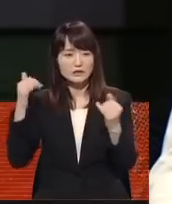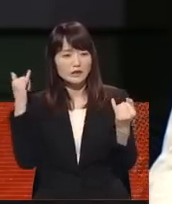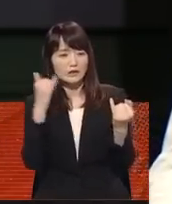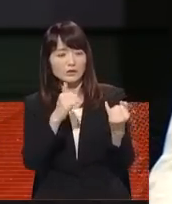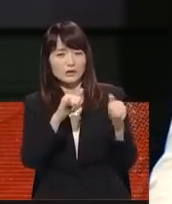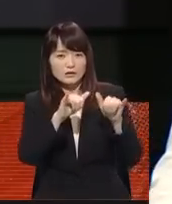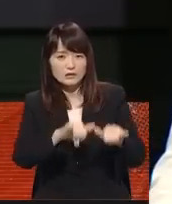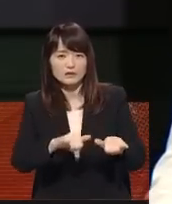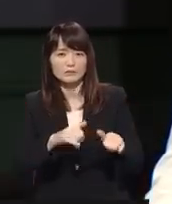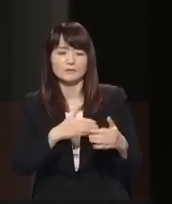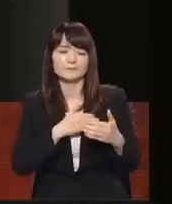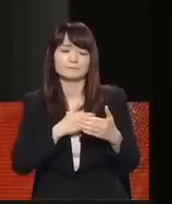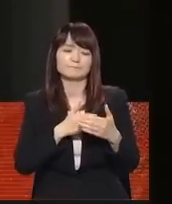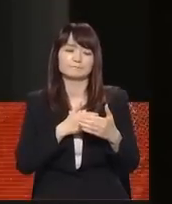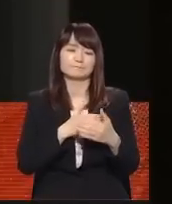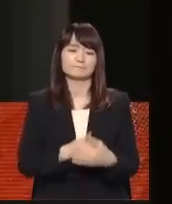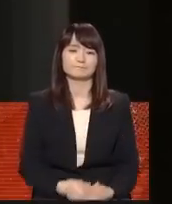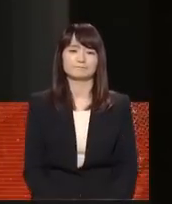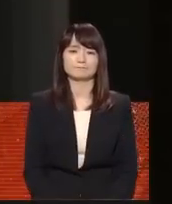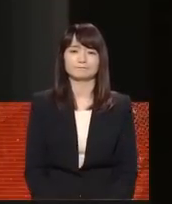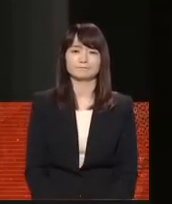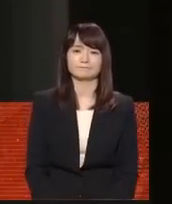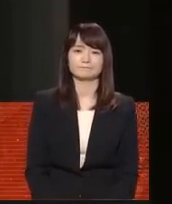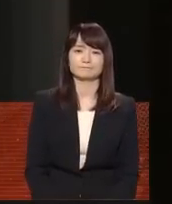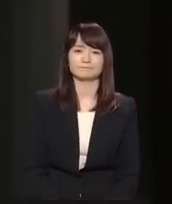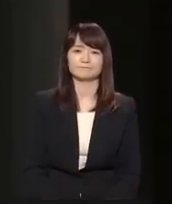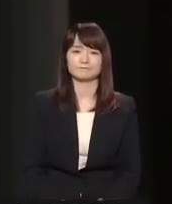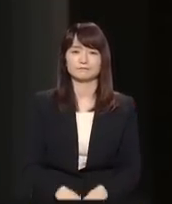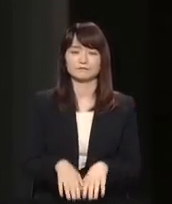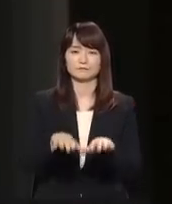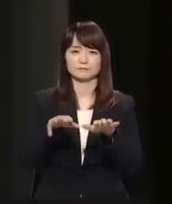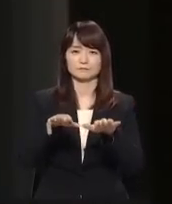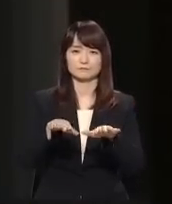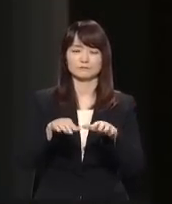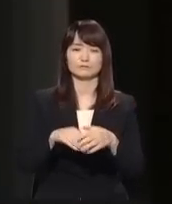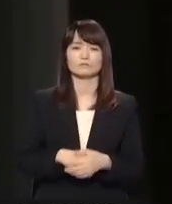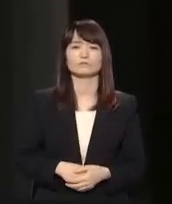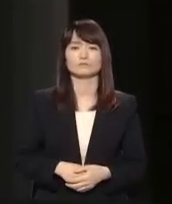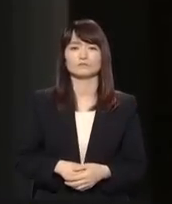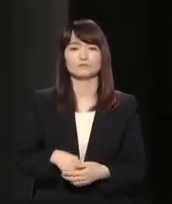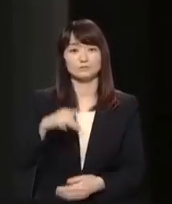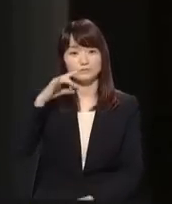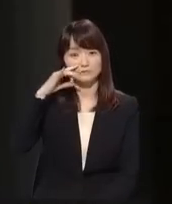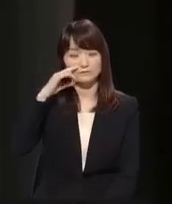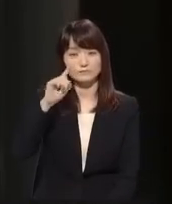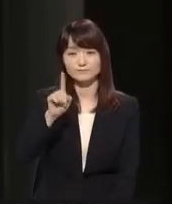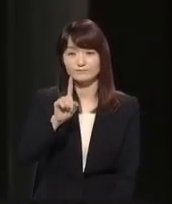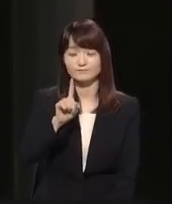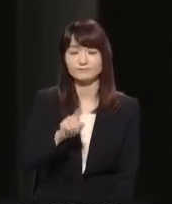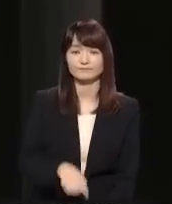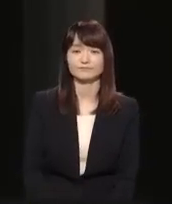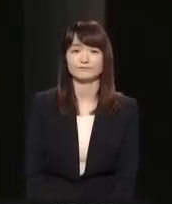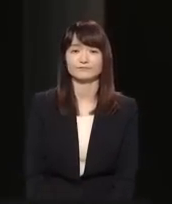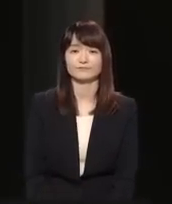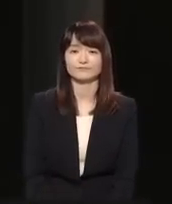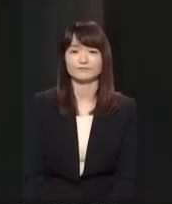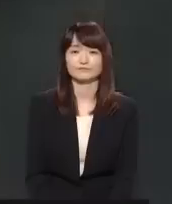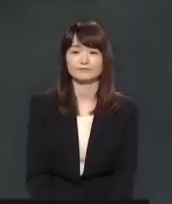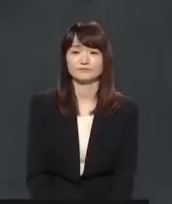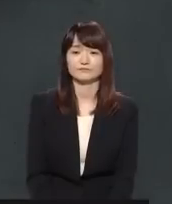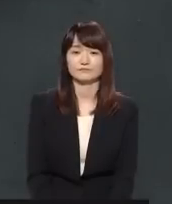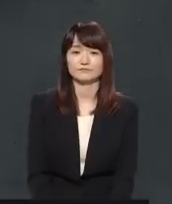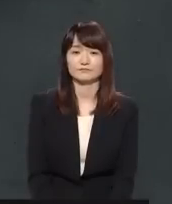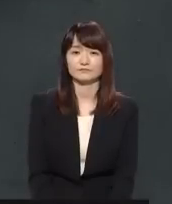상황입니다 자 알겠습니다 그러면 이쯤에서 오늘 이쯤에서 별별 상담소 오늘의 궁금증 짚어보죠